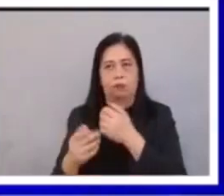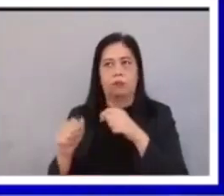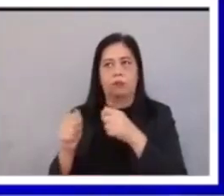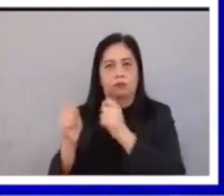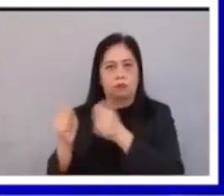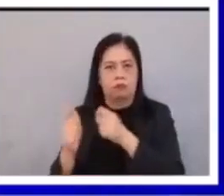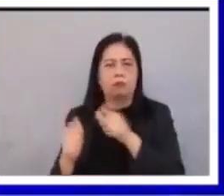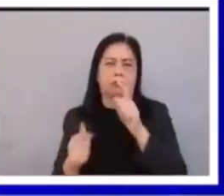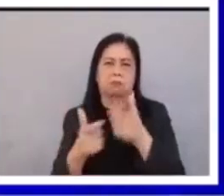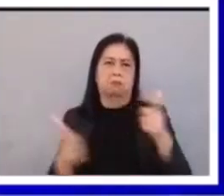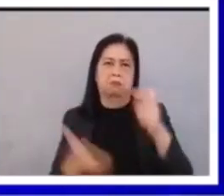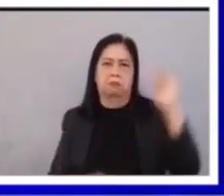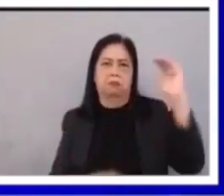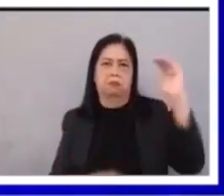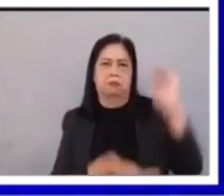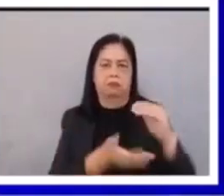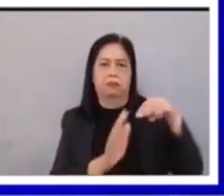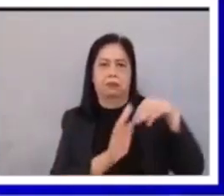ano,